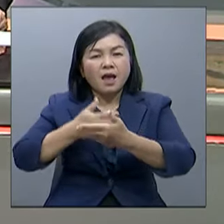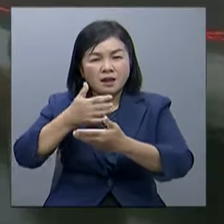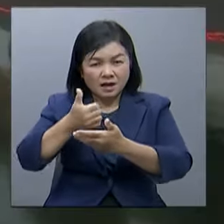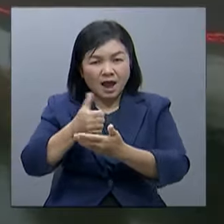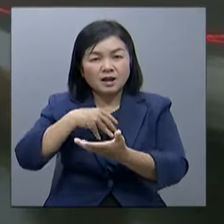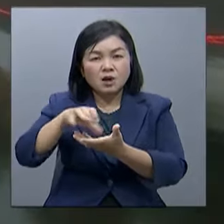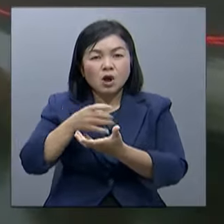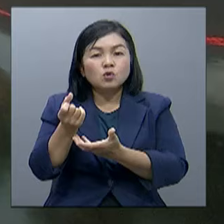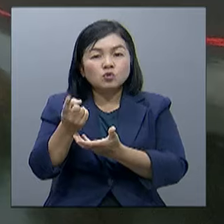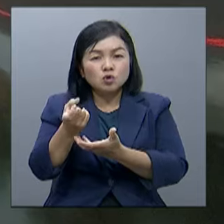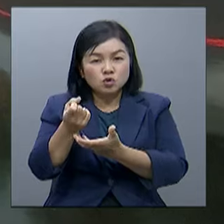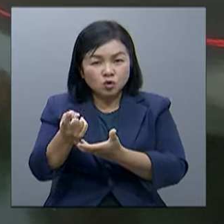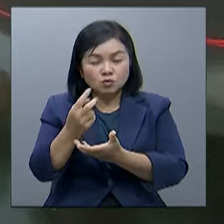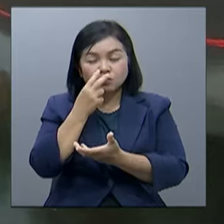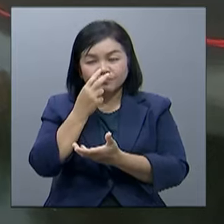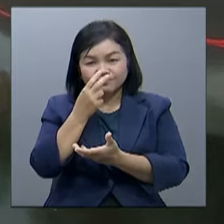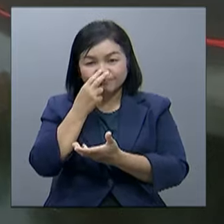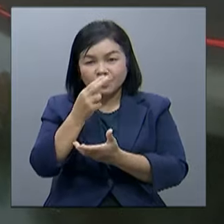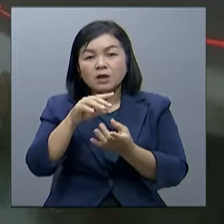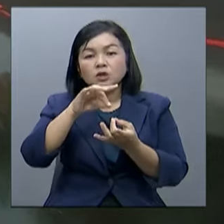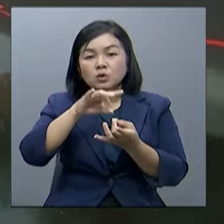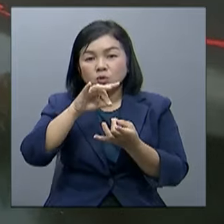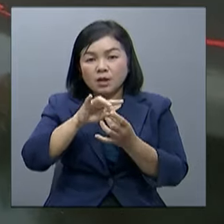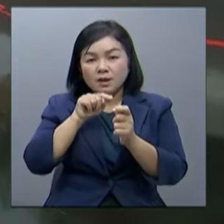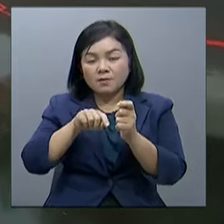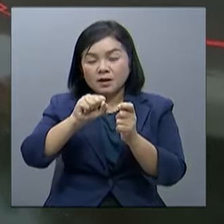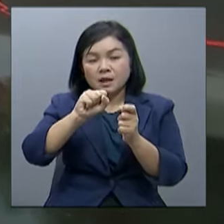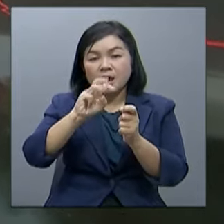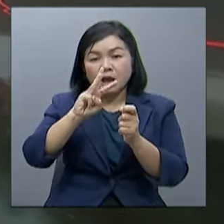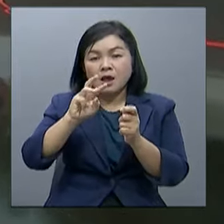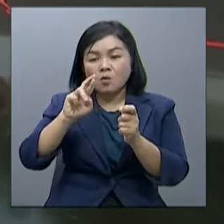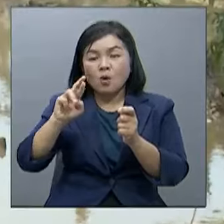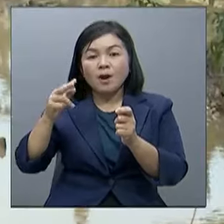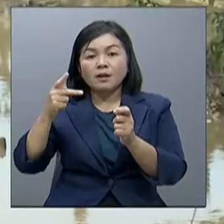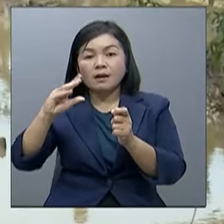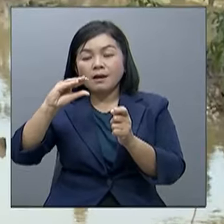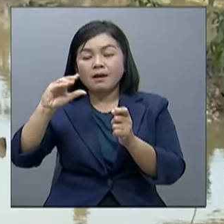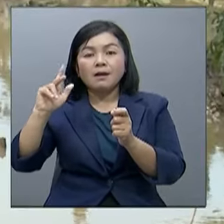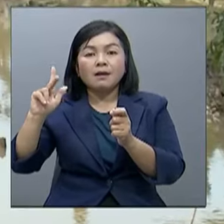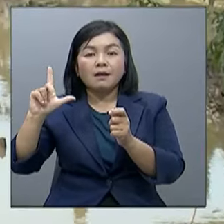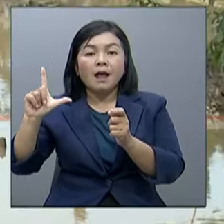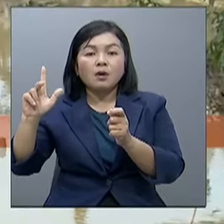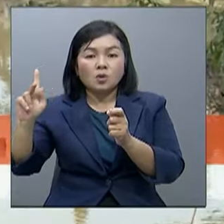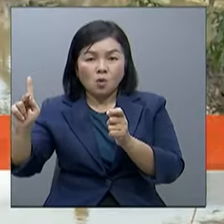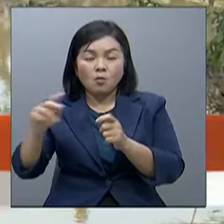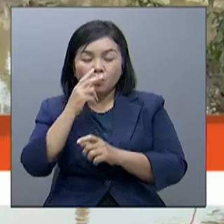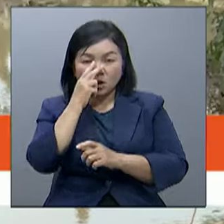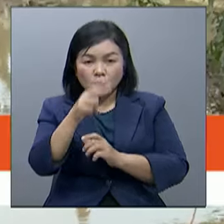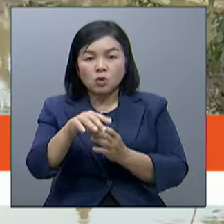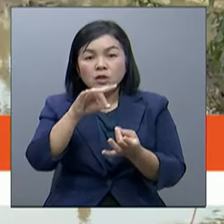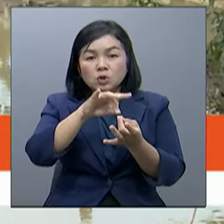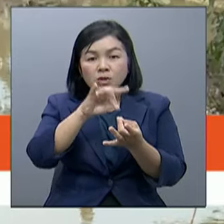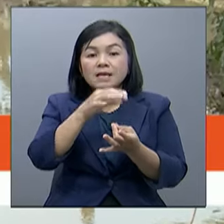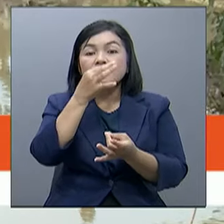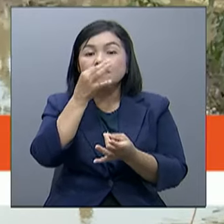สุโขทัยค่ะคุณรัตนกรคะอาชีพหลักนะครับของประชาชนคลองกระจงที่จังหวัดสุโขทัยนะครับ